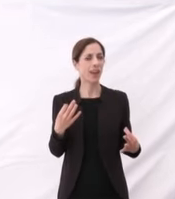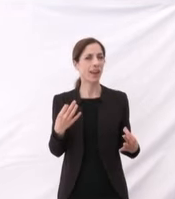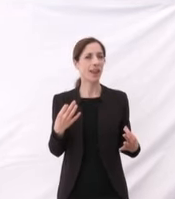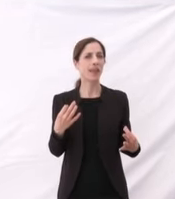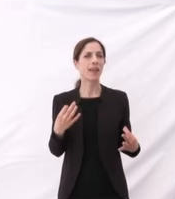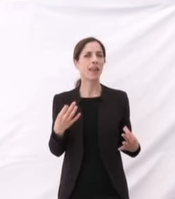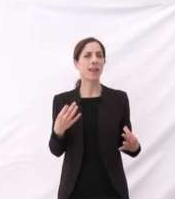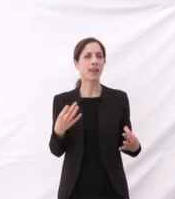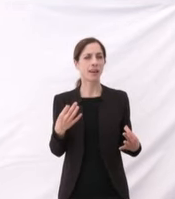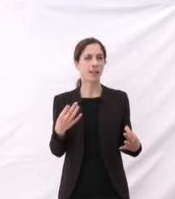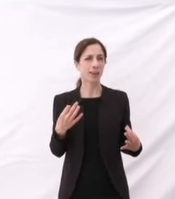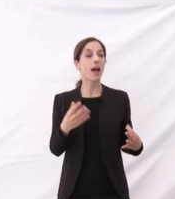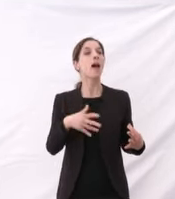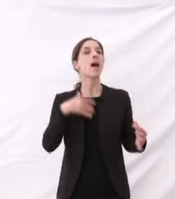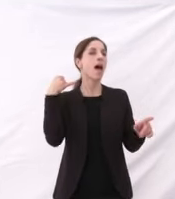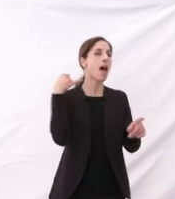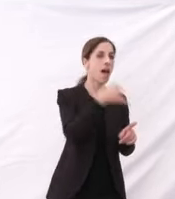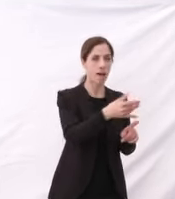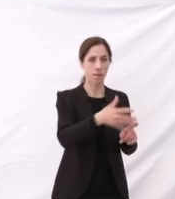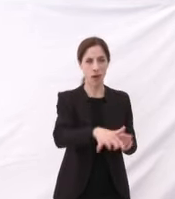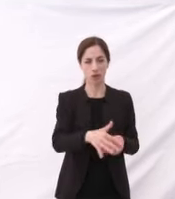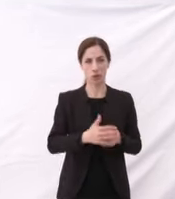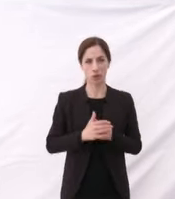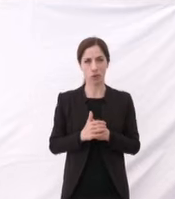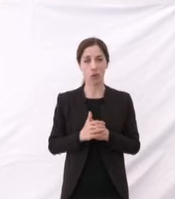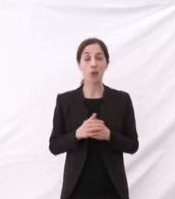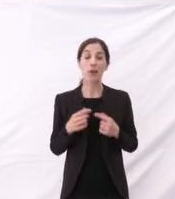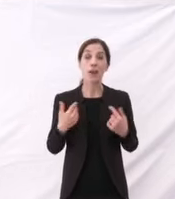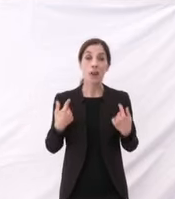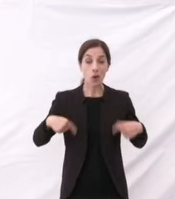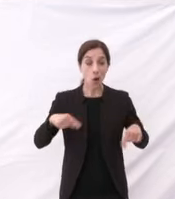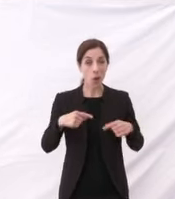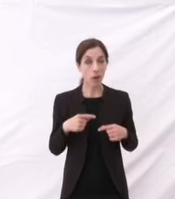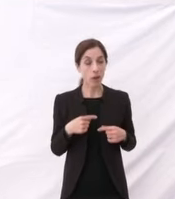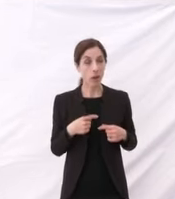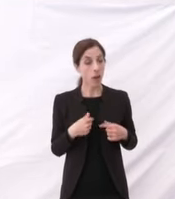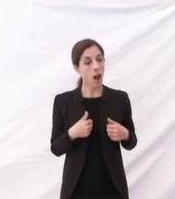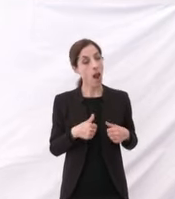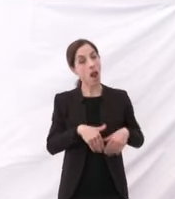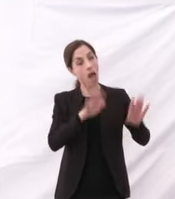ammazzate. Noi non possiamo permettere più questo.